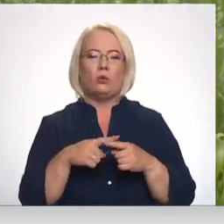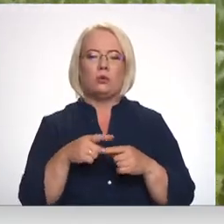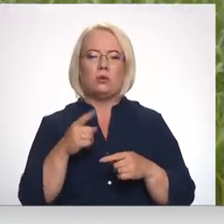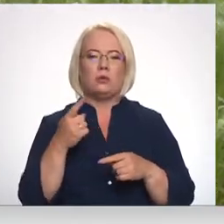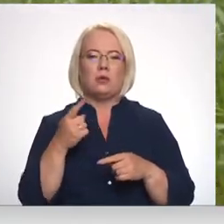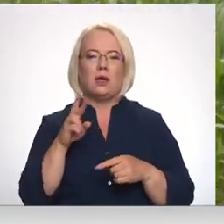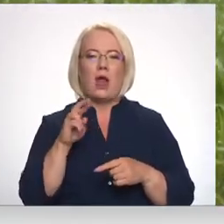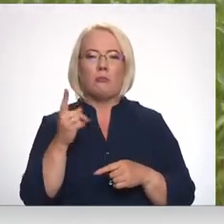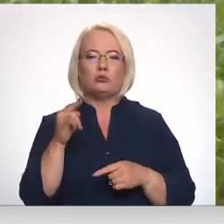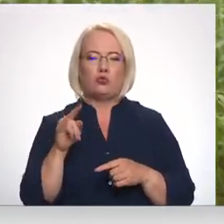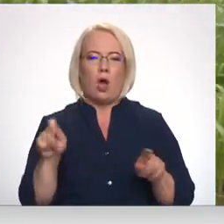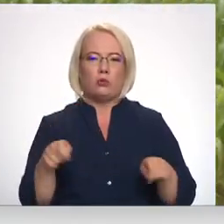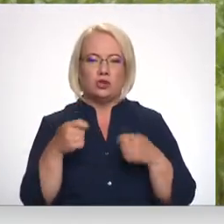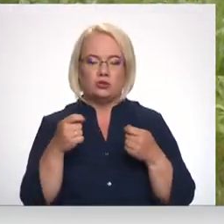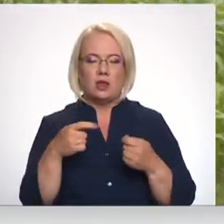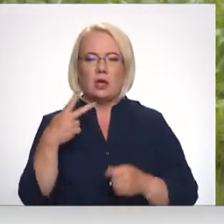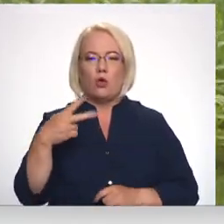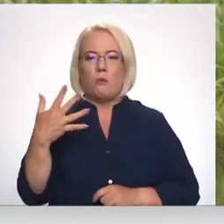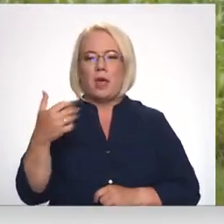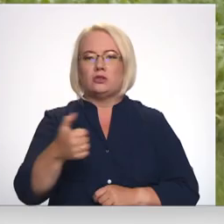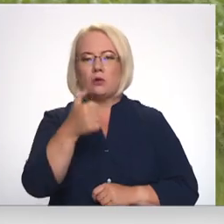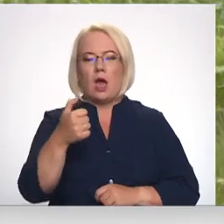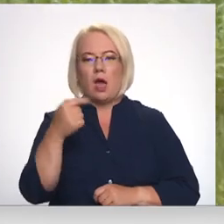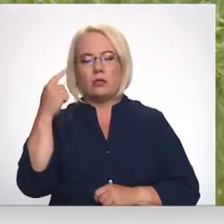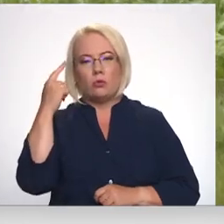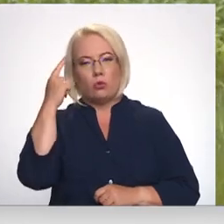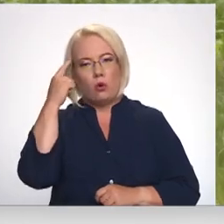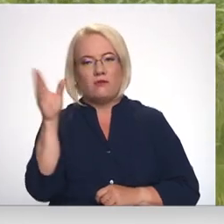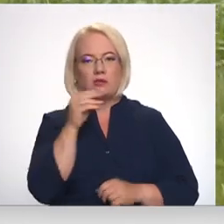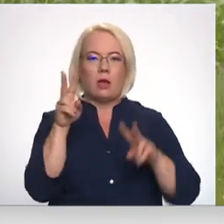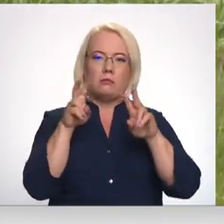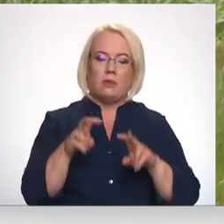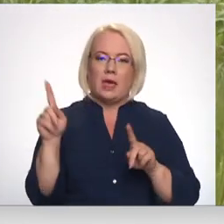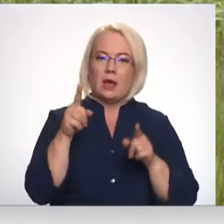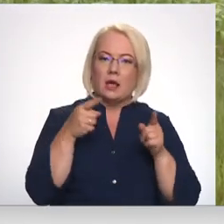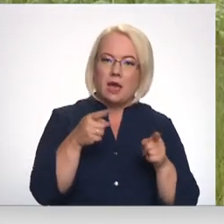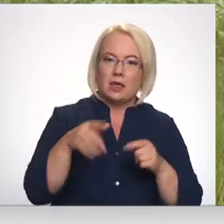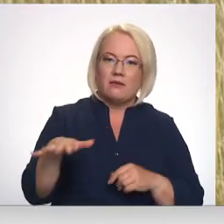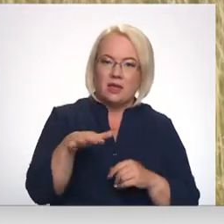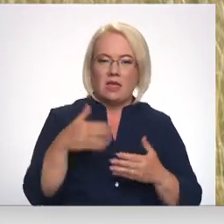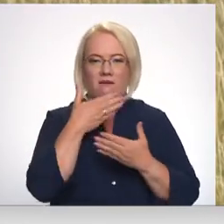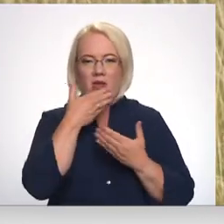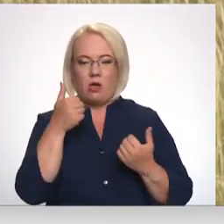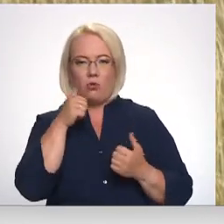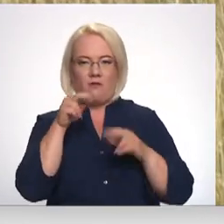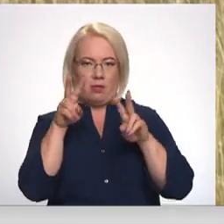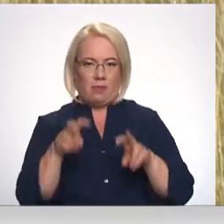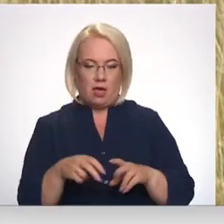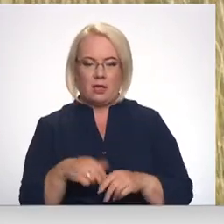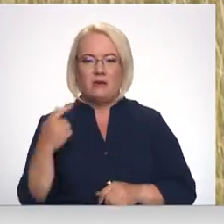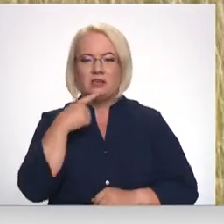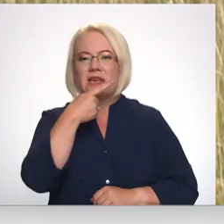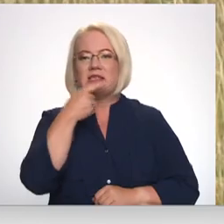gadus joprojām tiek lausti šķēpi, vai šāda auga ir kaitīga videi un cilvēkam, vai tomēr nav. Ir simtiem tūkstošiem pētījumu, kuri